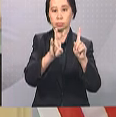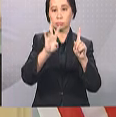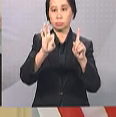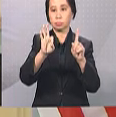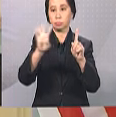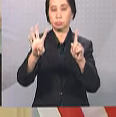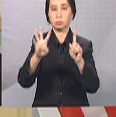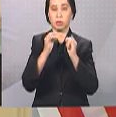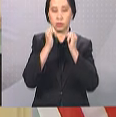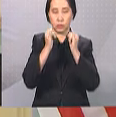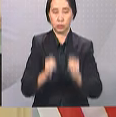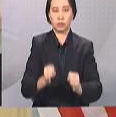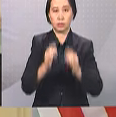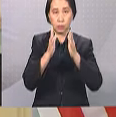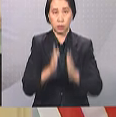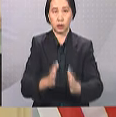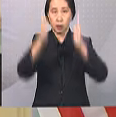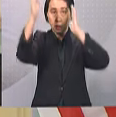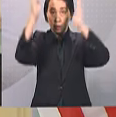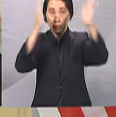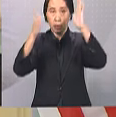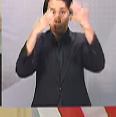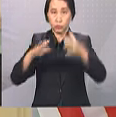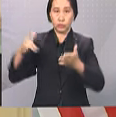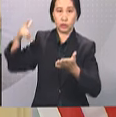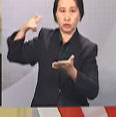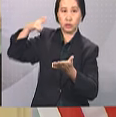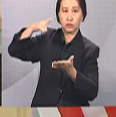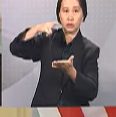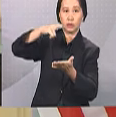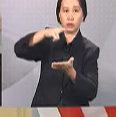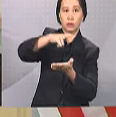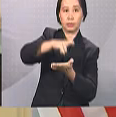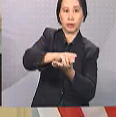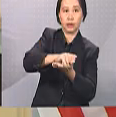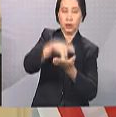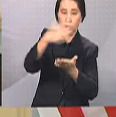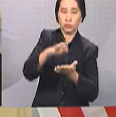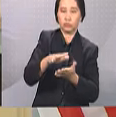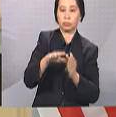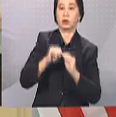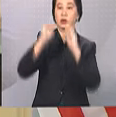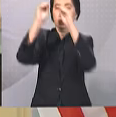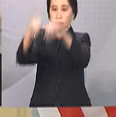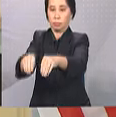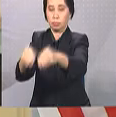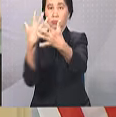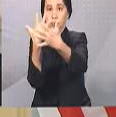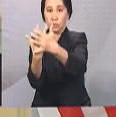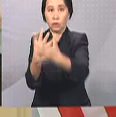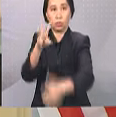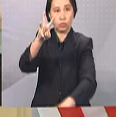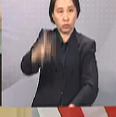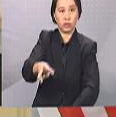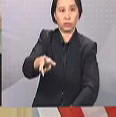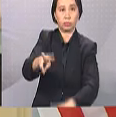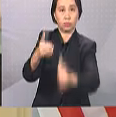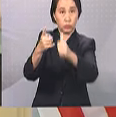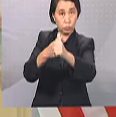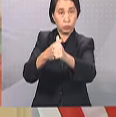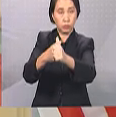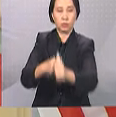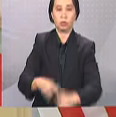1,794 rakyat Malaysia telah pulang ke tanah air dan telah pun dikuarantin secara wajib.